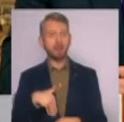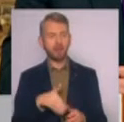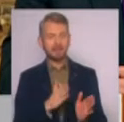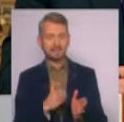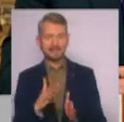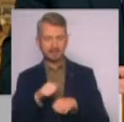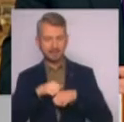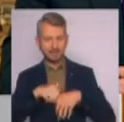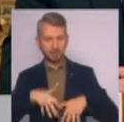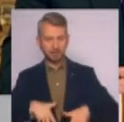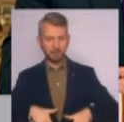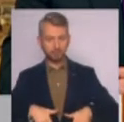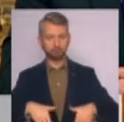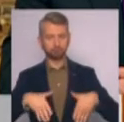вона